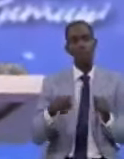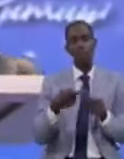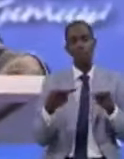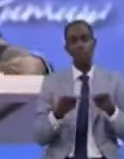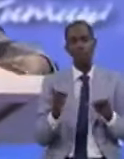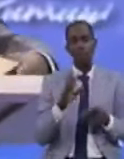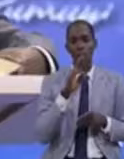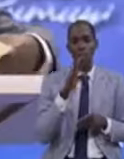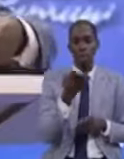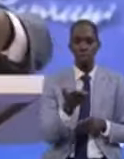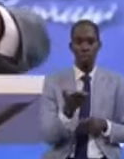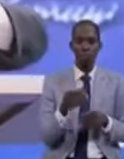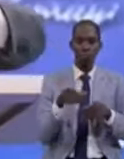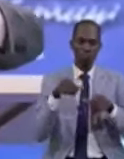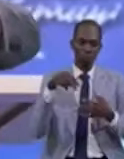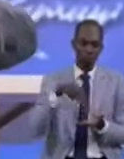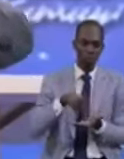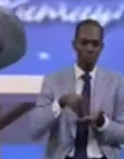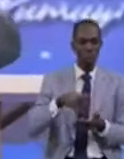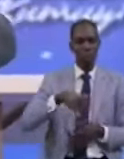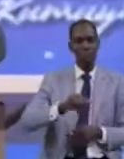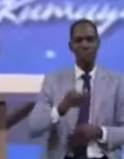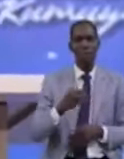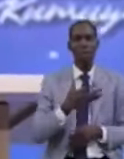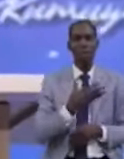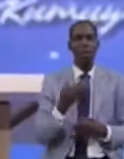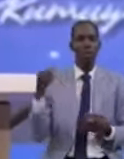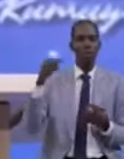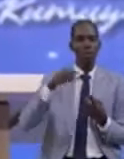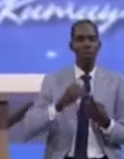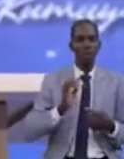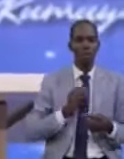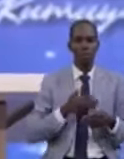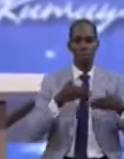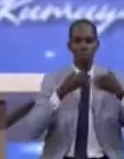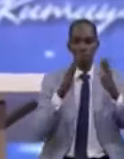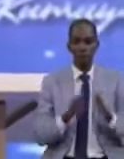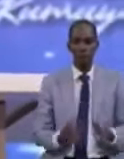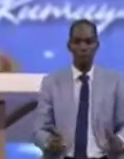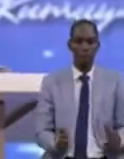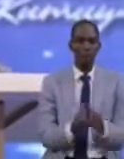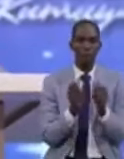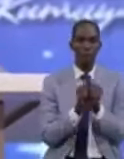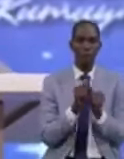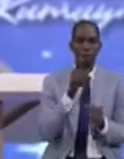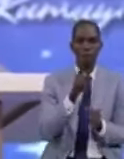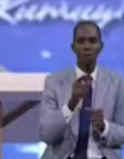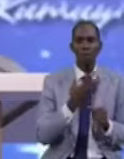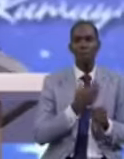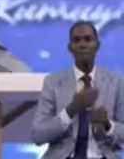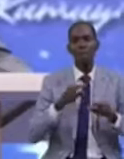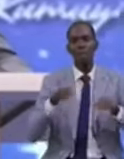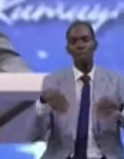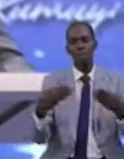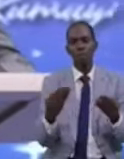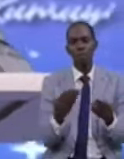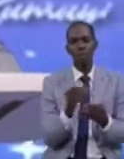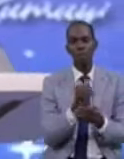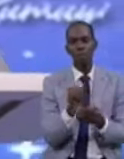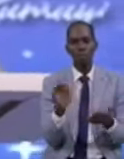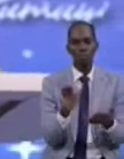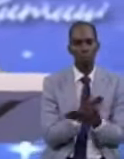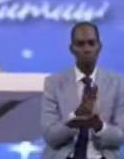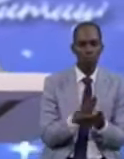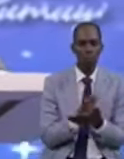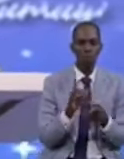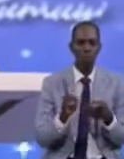vous maintenant et ils prendront cette détail et la grâce de